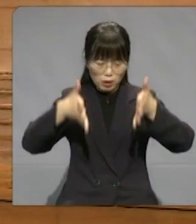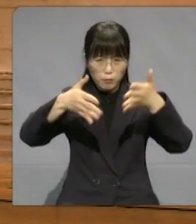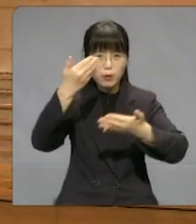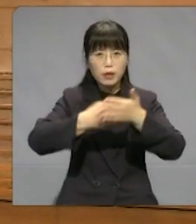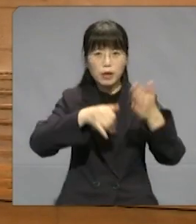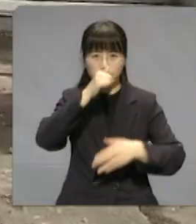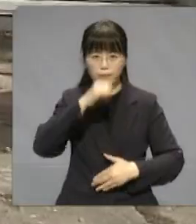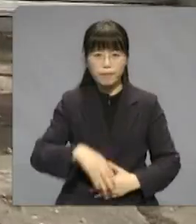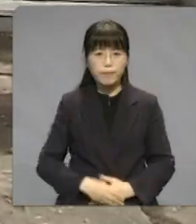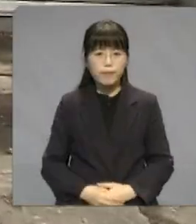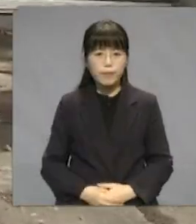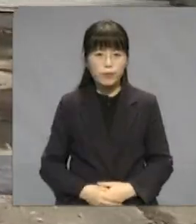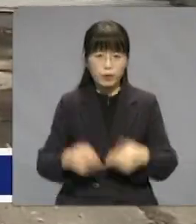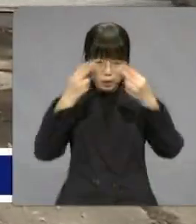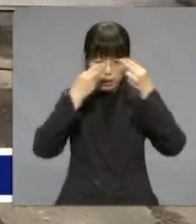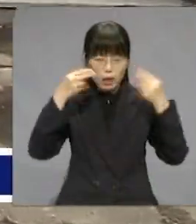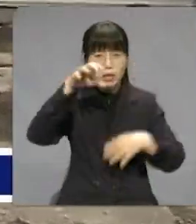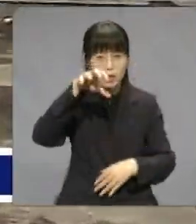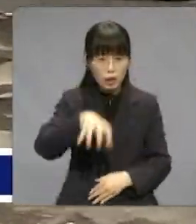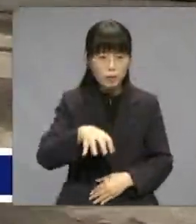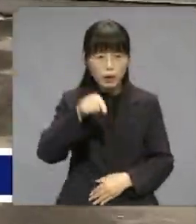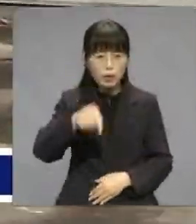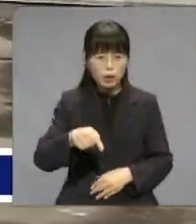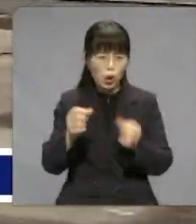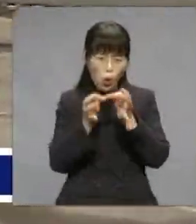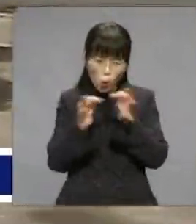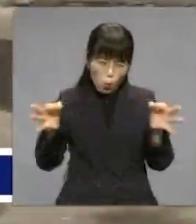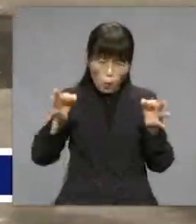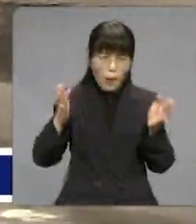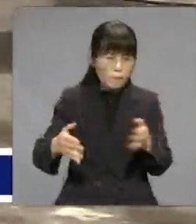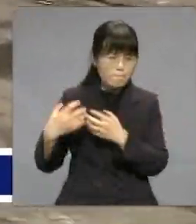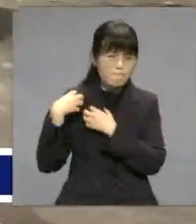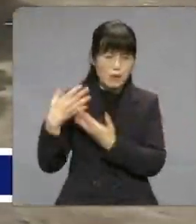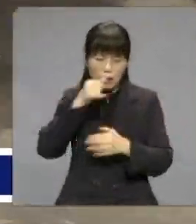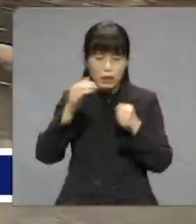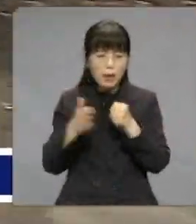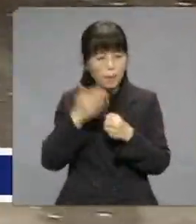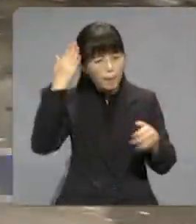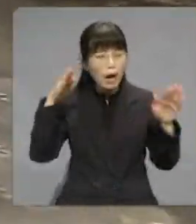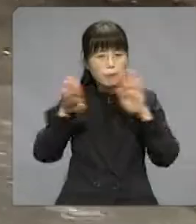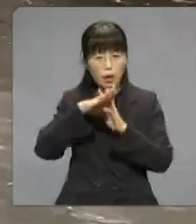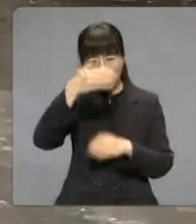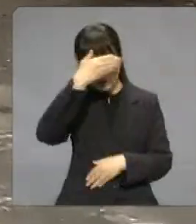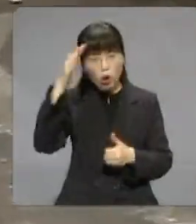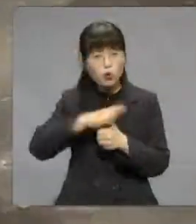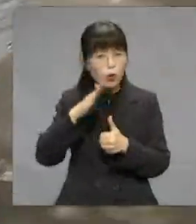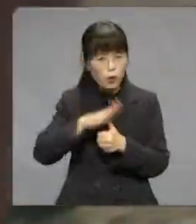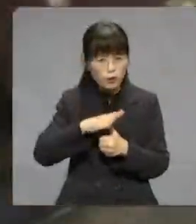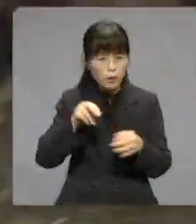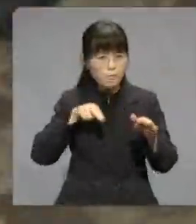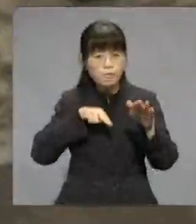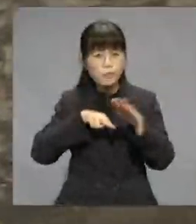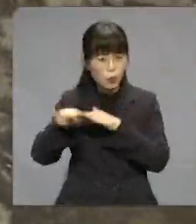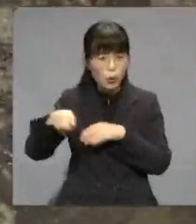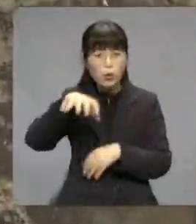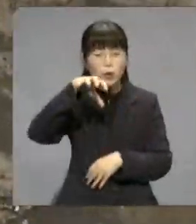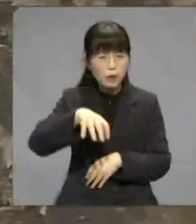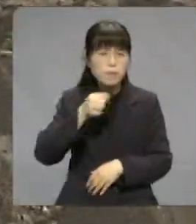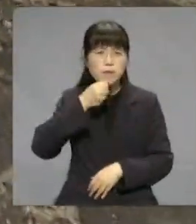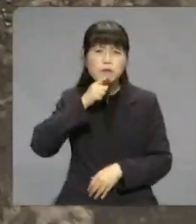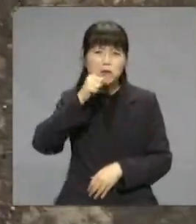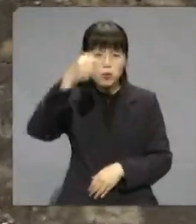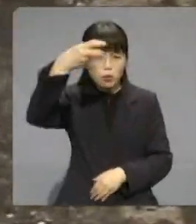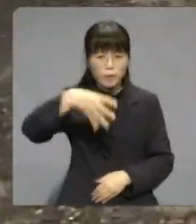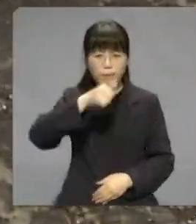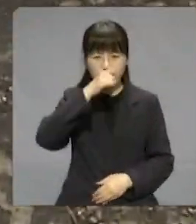있습니다. 장례식장 앞입니다. 이렇게 오랫동안 방치되다 보니 밤에는 청소년들의 탈선 장소로 신고도 여러